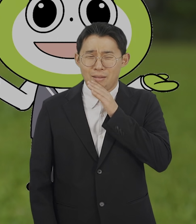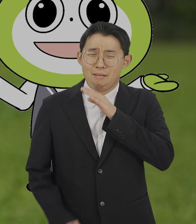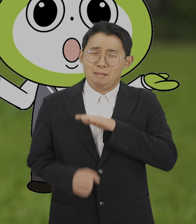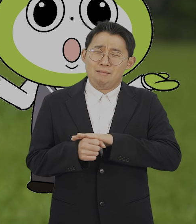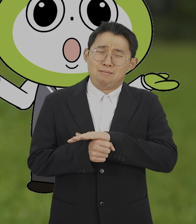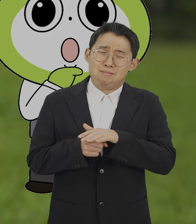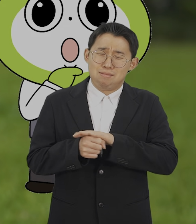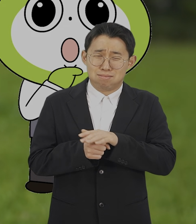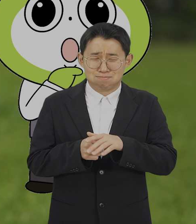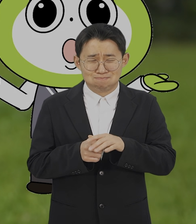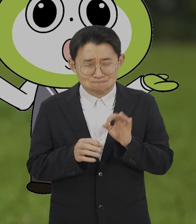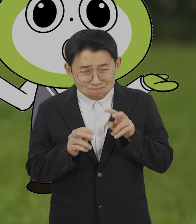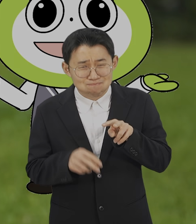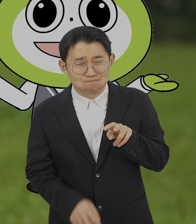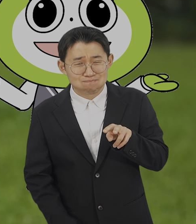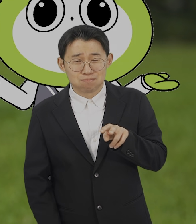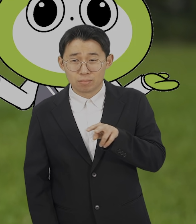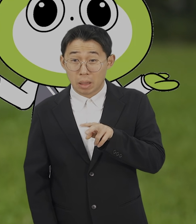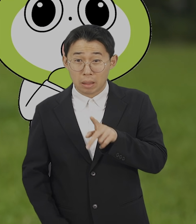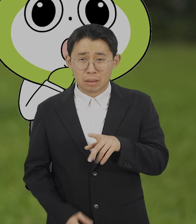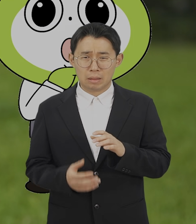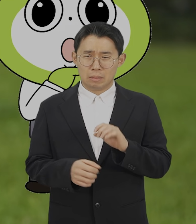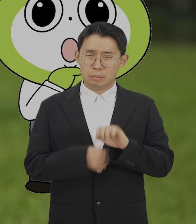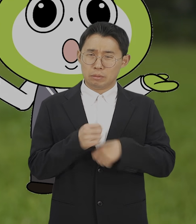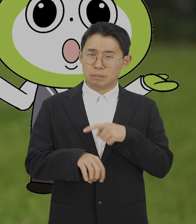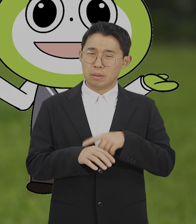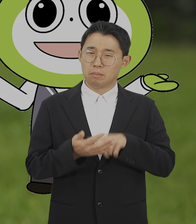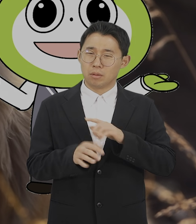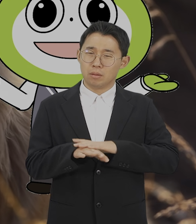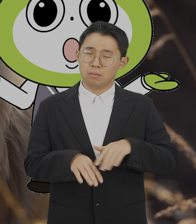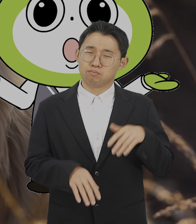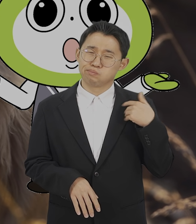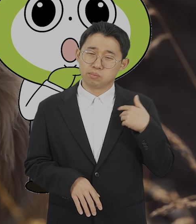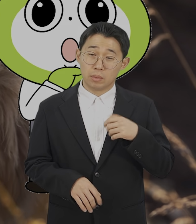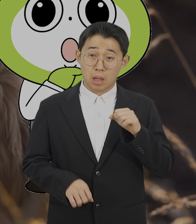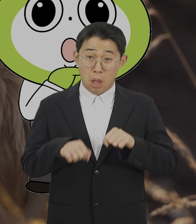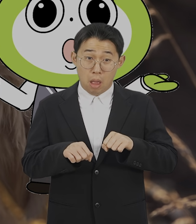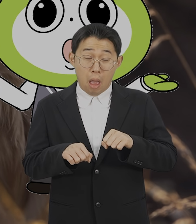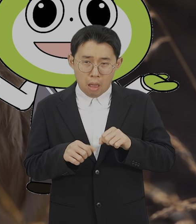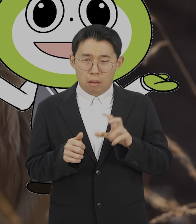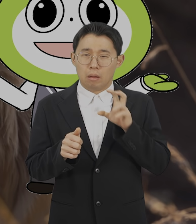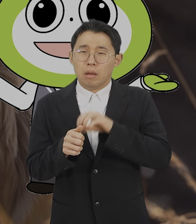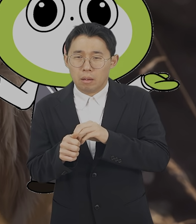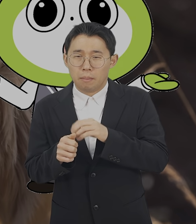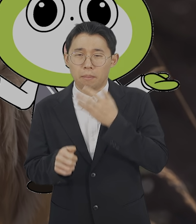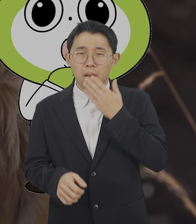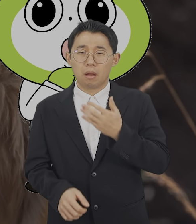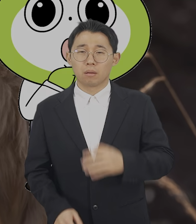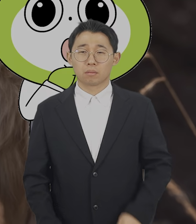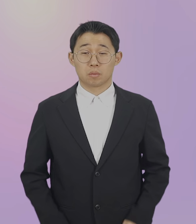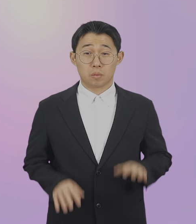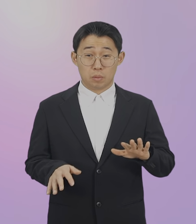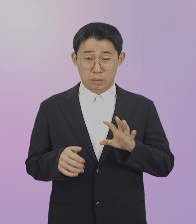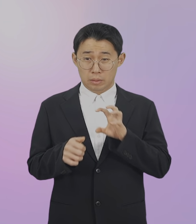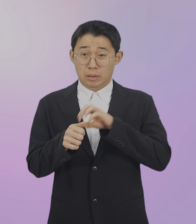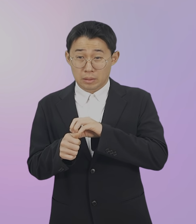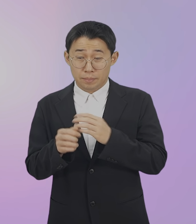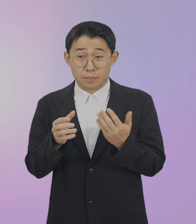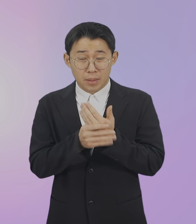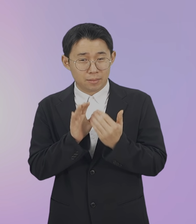정말 귀엽고 사랑스러운 친구들이지만 우리가 동물들의 마음을 잘 모르고 행동하면 물릴 수도 있어요.